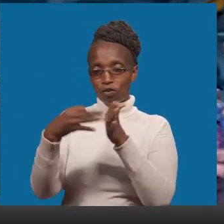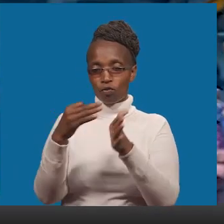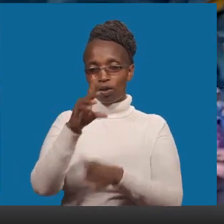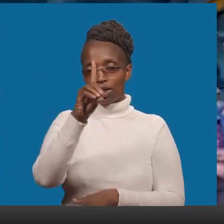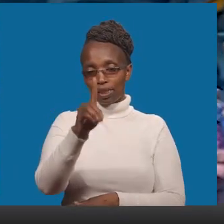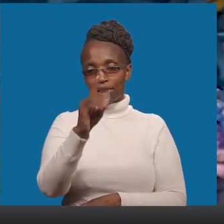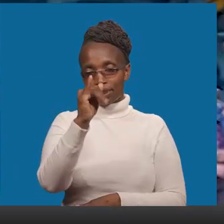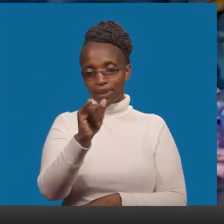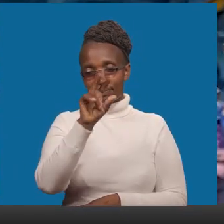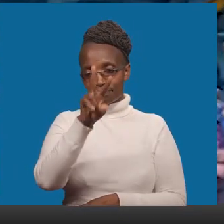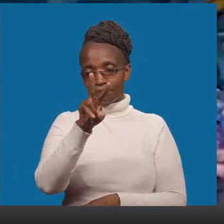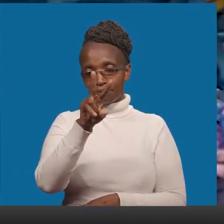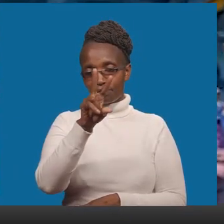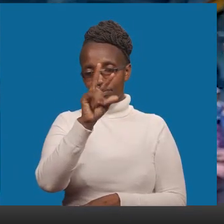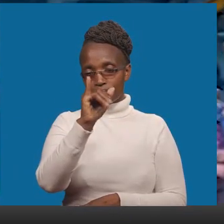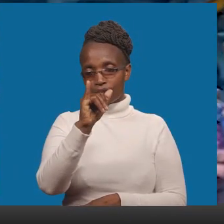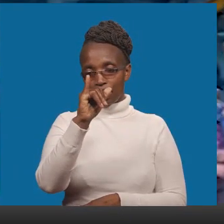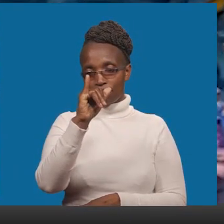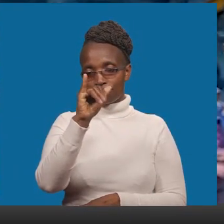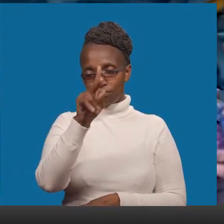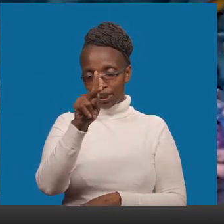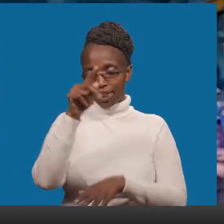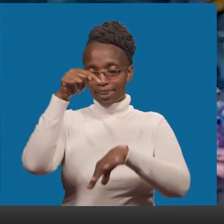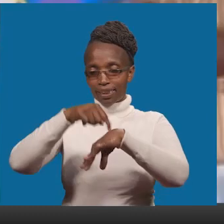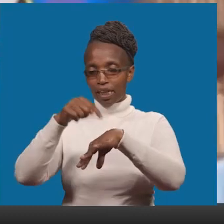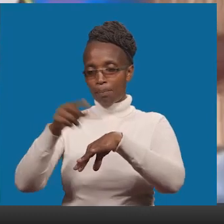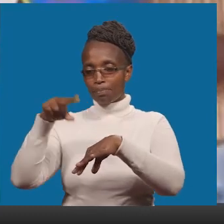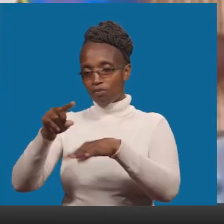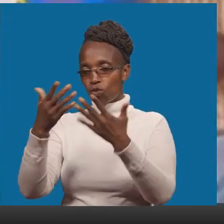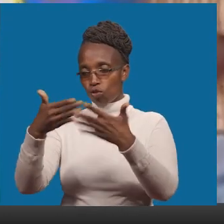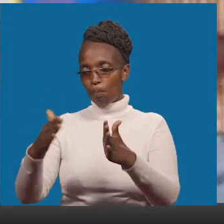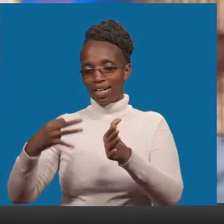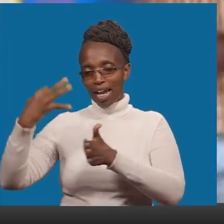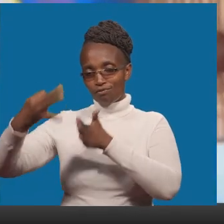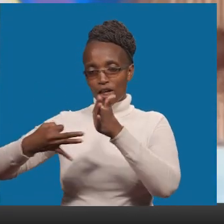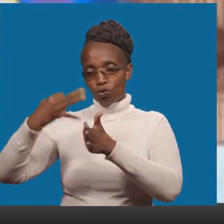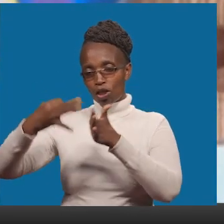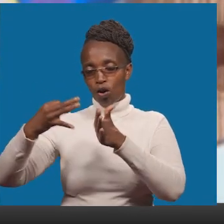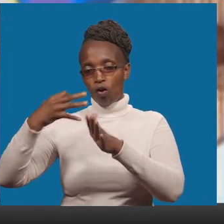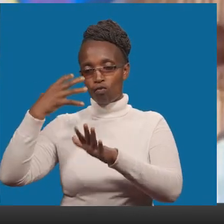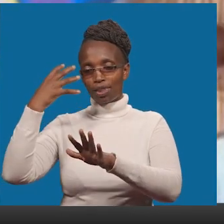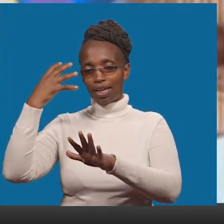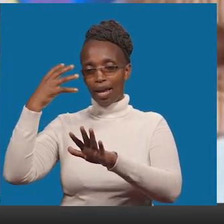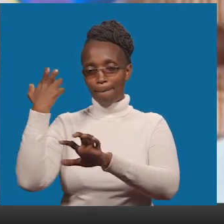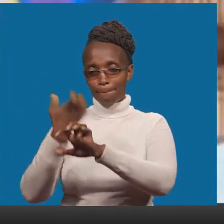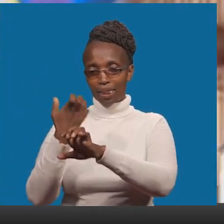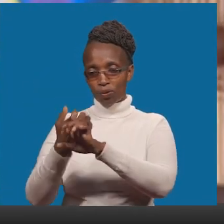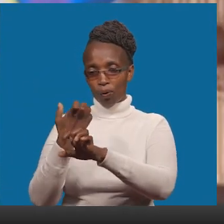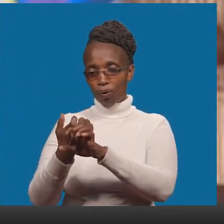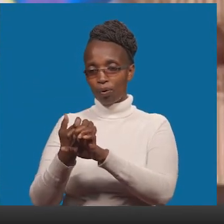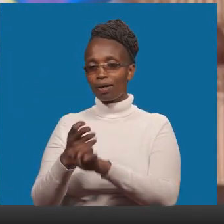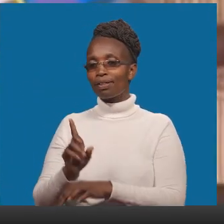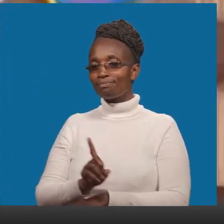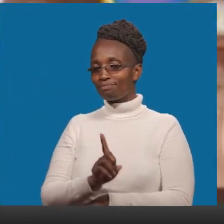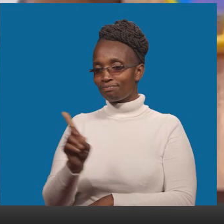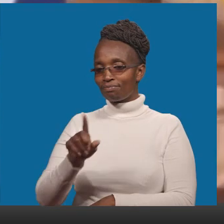cha kutengeneza vyuma cha shilingi bilioni 30. You will put this, and this is what we made us win the